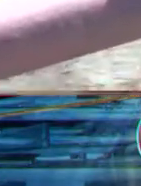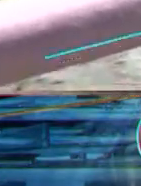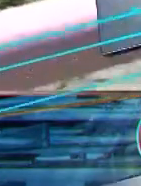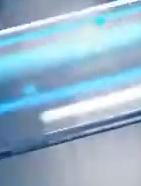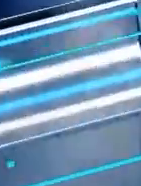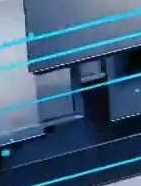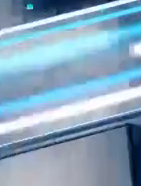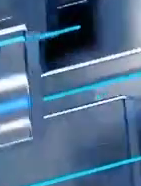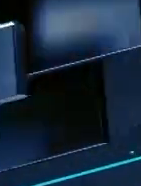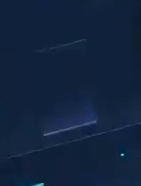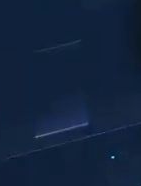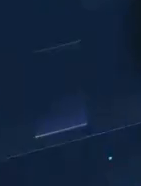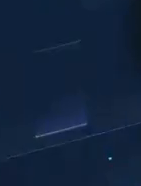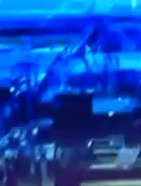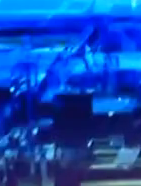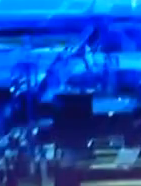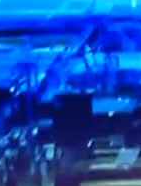работы.